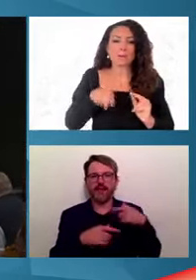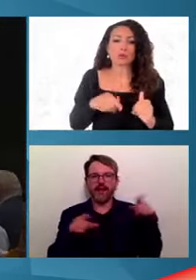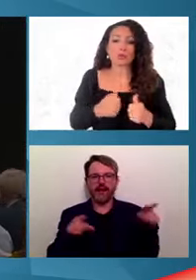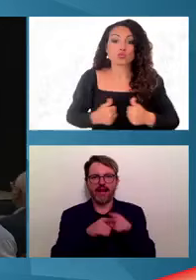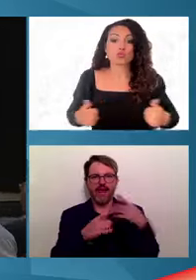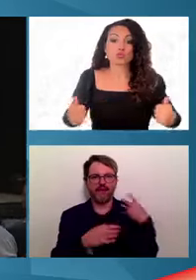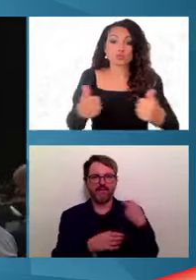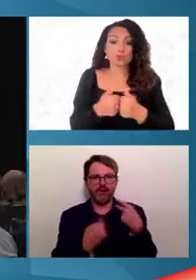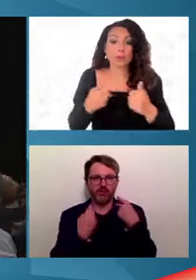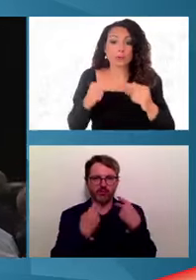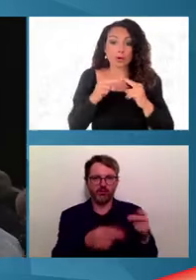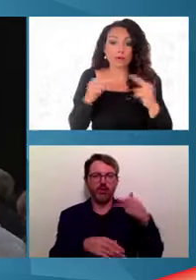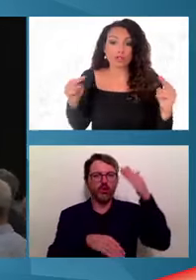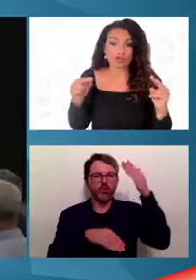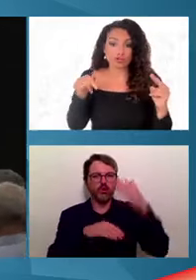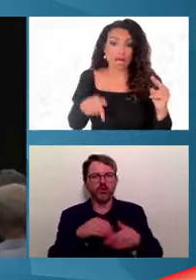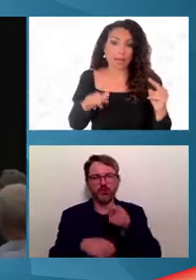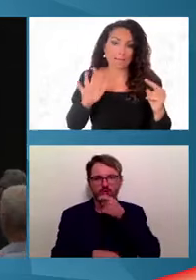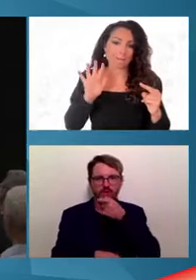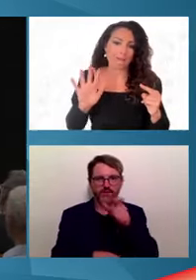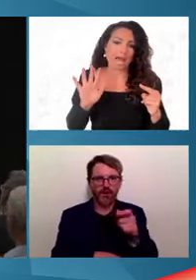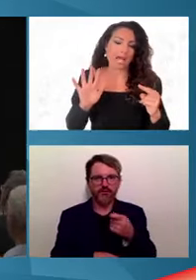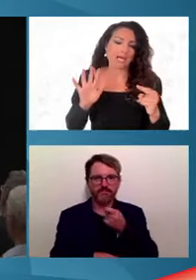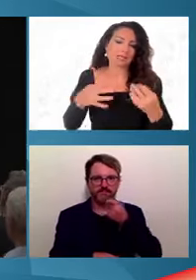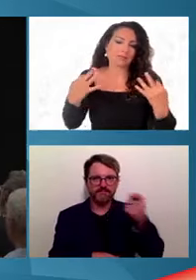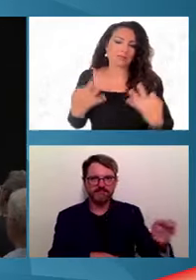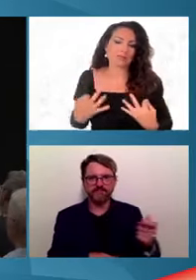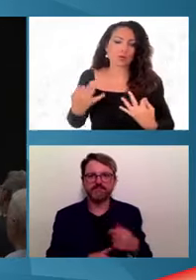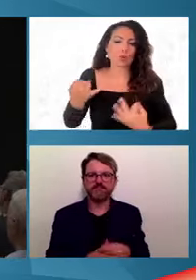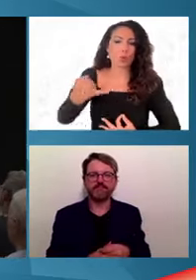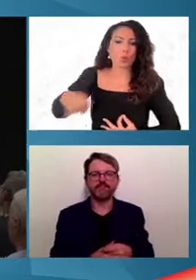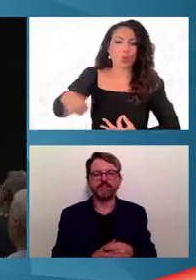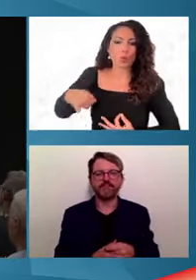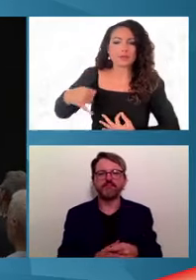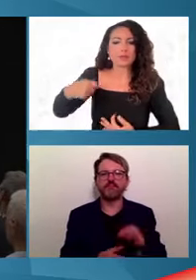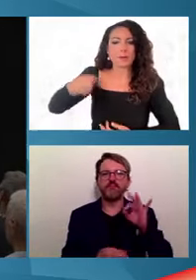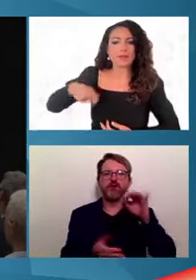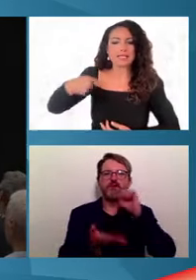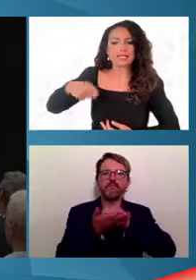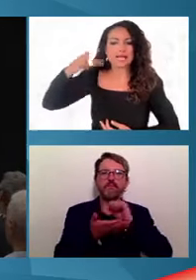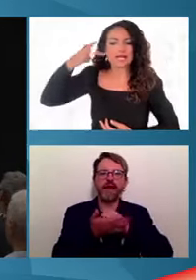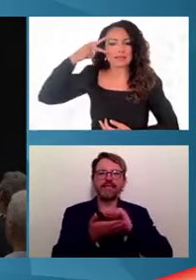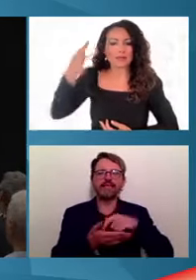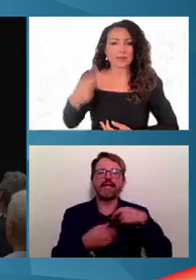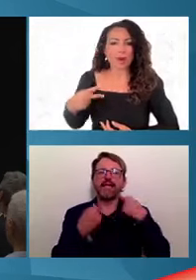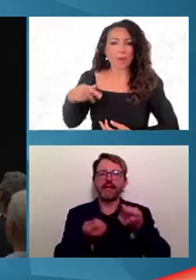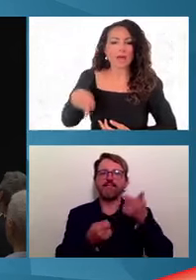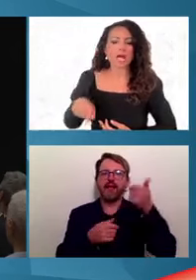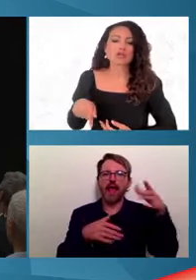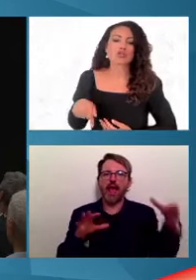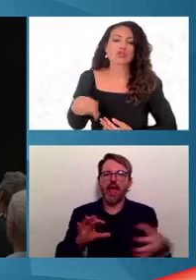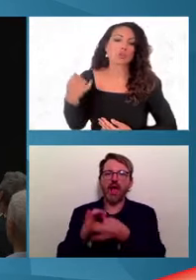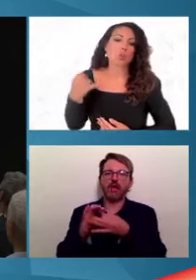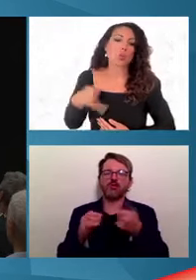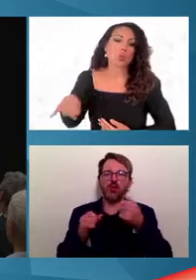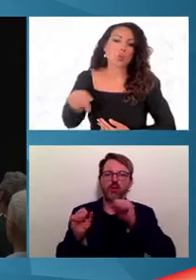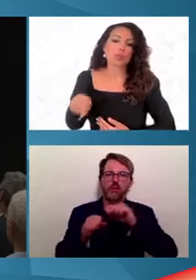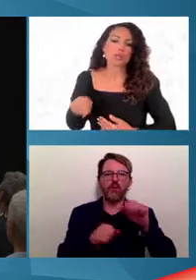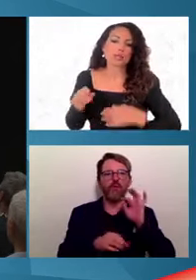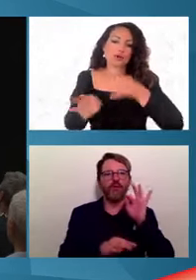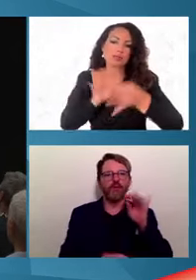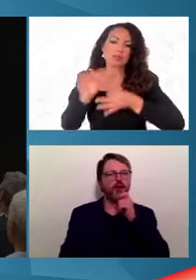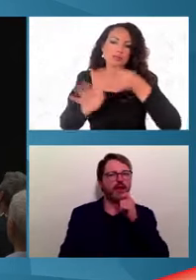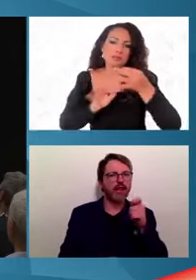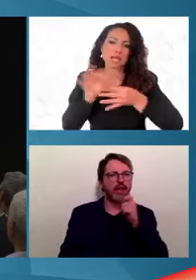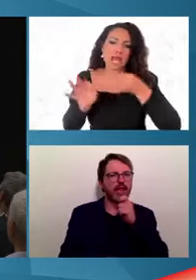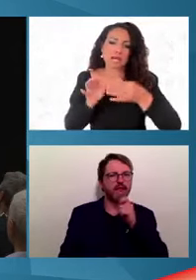das Schlussstatement übergeben darf. Für die Medien gibt es im Anschluss noch die Gelegenheit für Interviews und